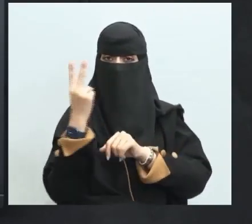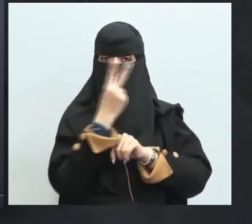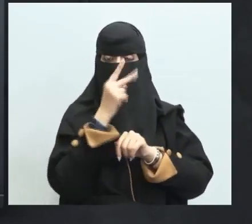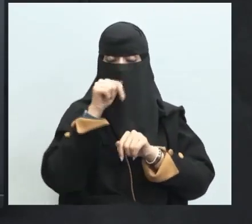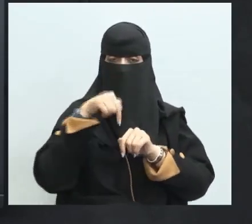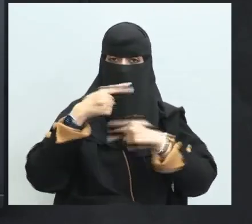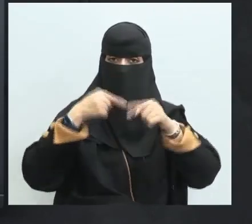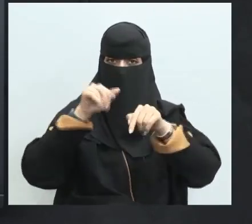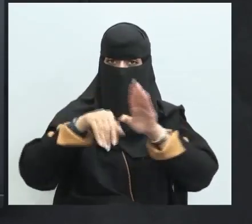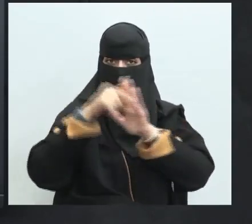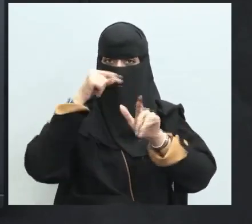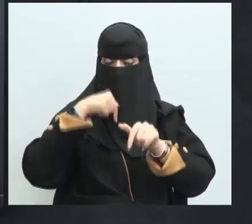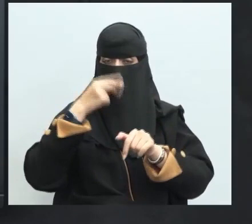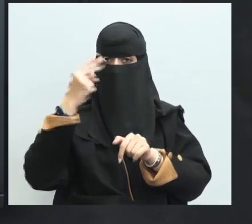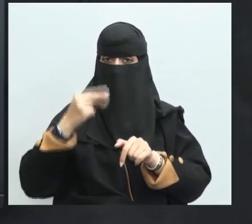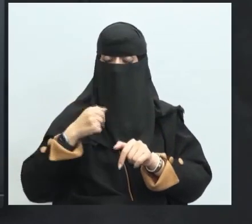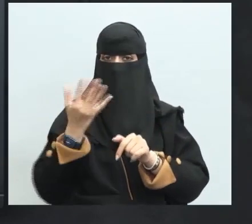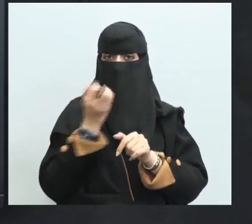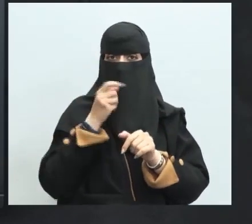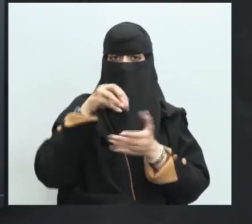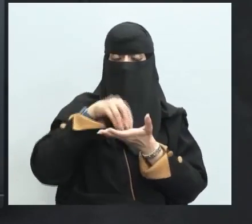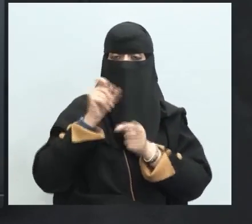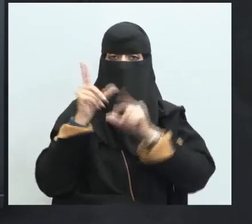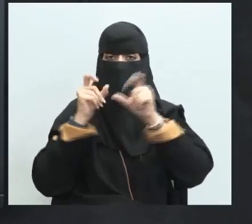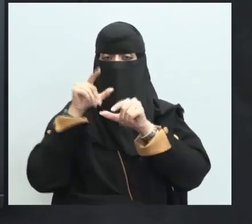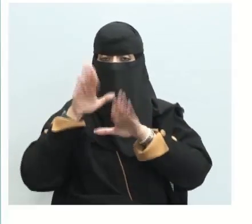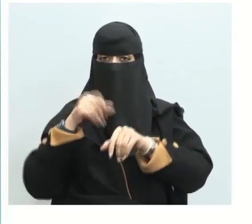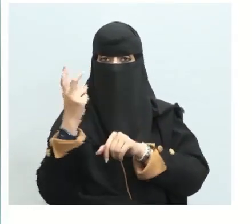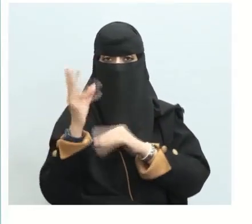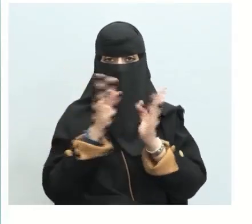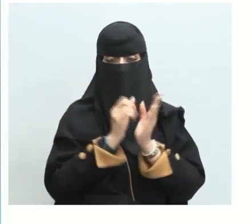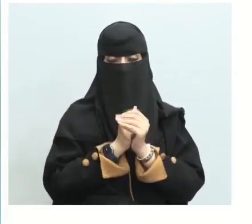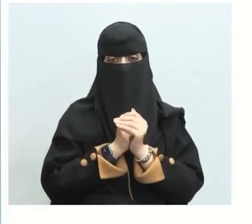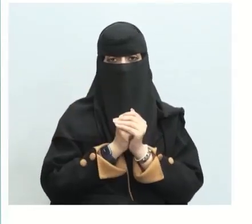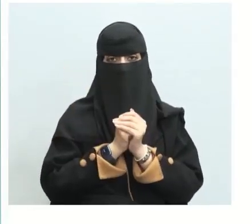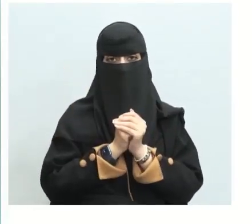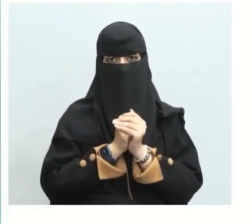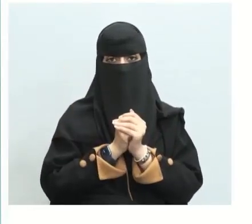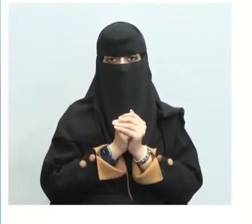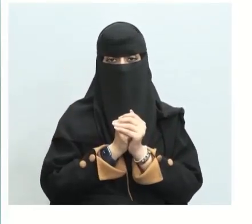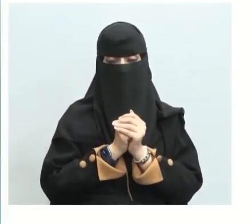الله سنستكمل درسنا التصميم المستجيب للمواقع الإلكترونية 2.